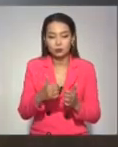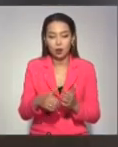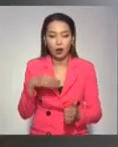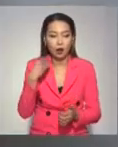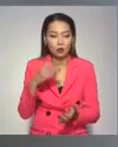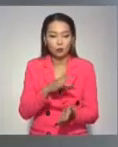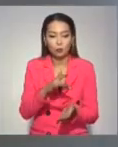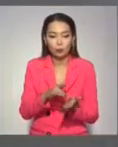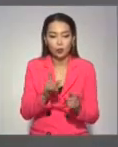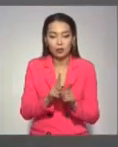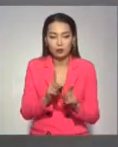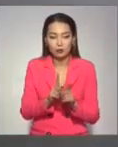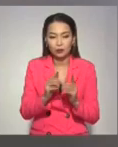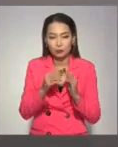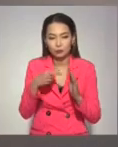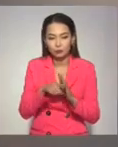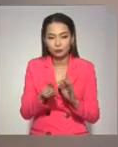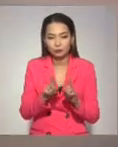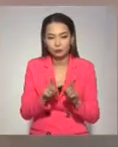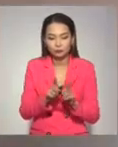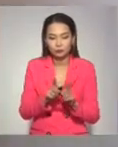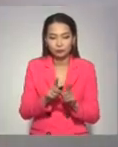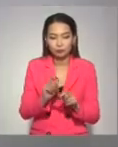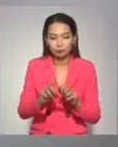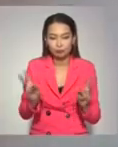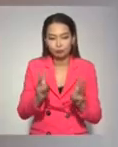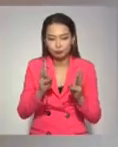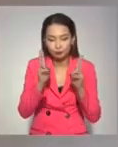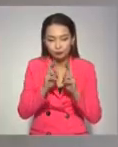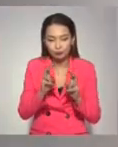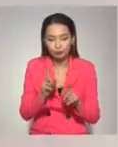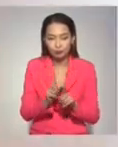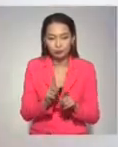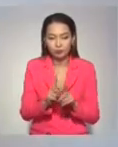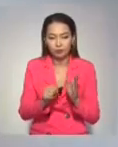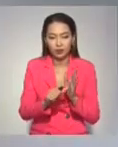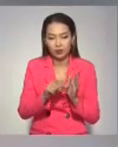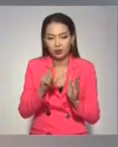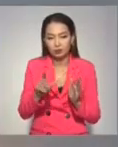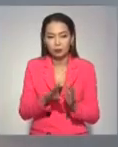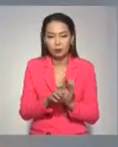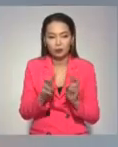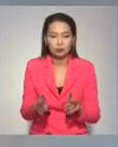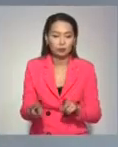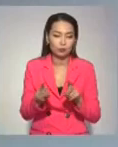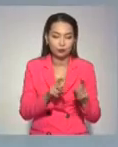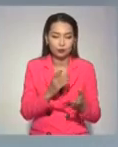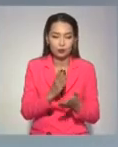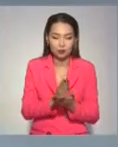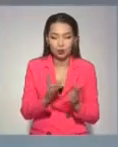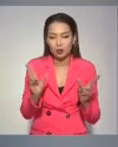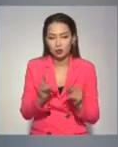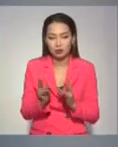ауданында әкімшілік ғимараттардың бірінде кеңсе өртенді. Өрт сөндірушілер келгенге дейін 60 адам қауіпсіз жерге шығарылды. Зардап